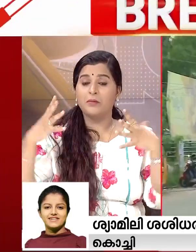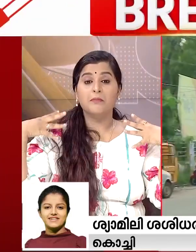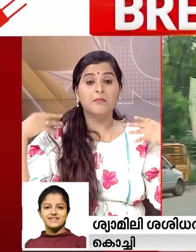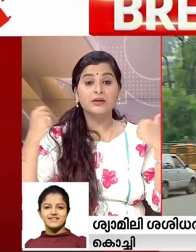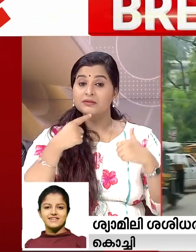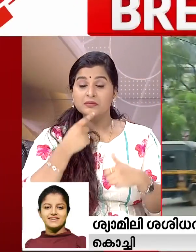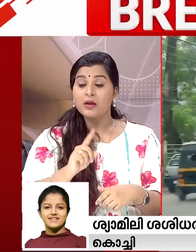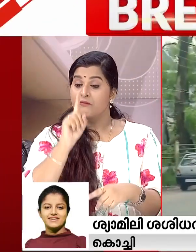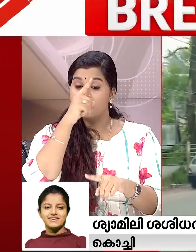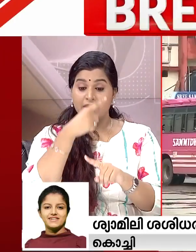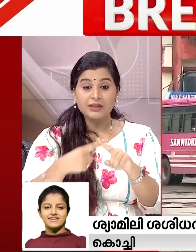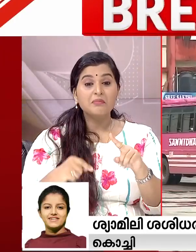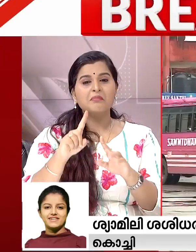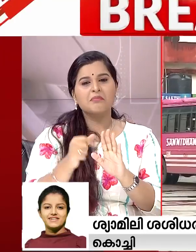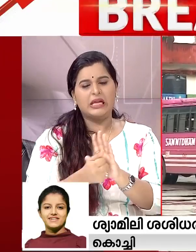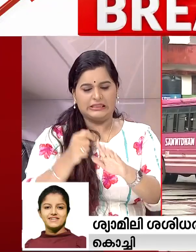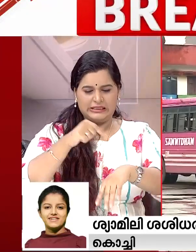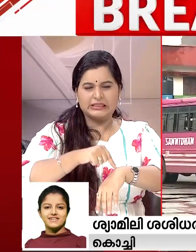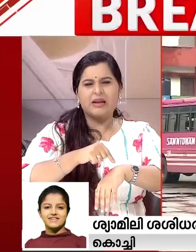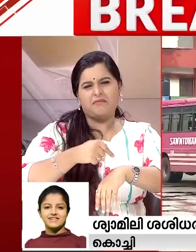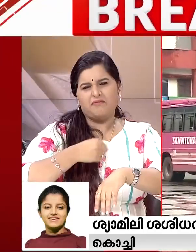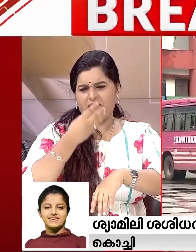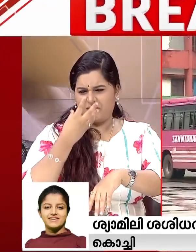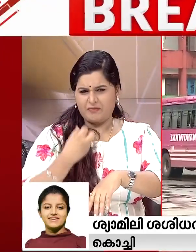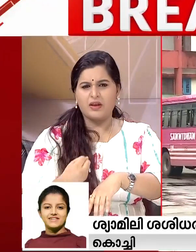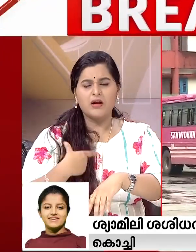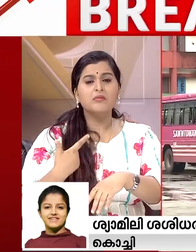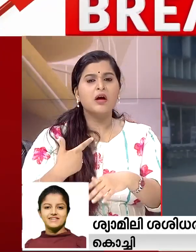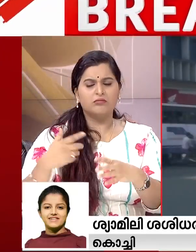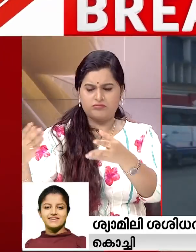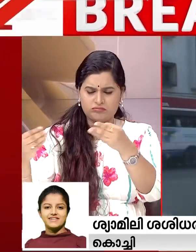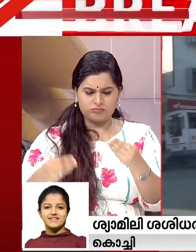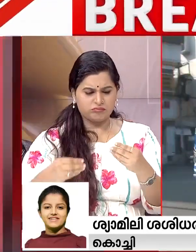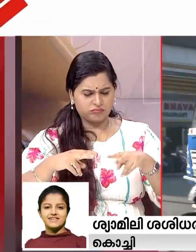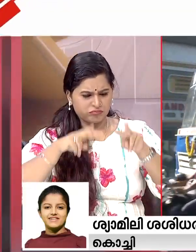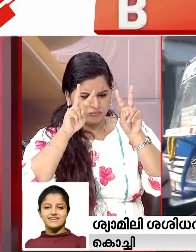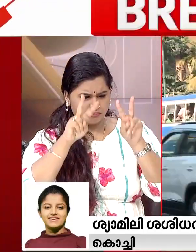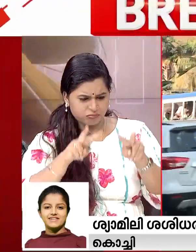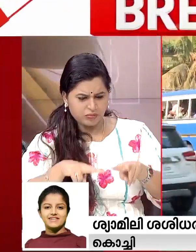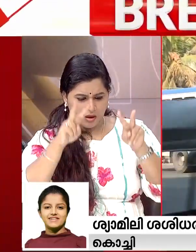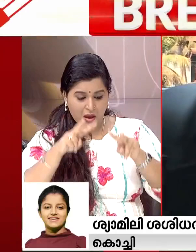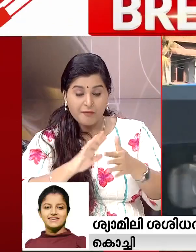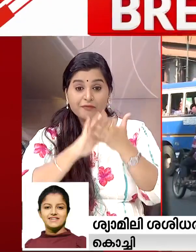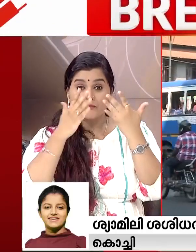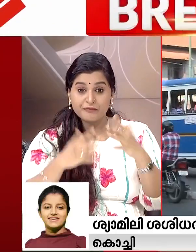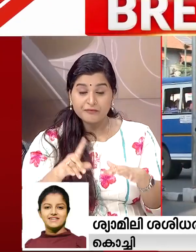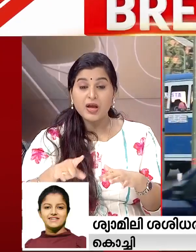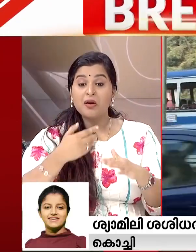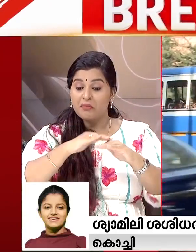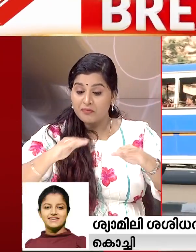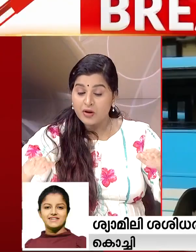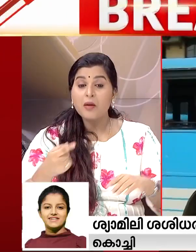അത് രവിരാമൻ കമ്മീഷൻ റിപ്പോർട്ട് പഠിച്ച ശേഷം മാത്രം വിദ്യാർത്ഥികളുടെ കൺസെഷൻ ഉയർത്തുന്ന കാര്യത്തിൽ ഒരു തീരുമാനം എടുക്കാമെന്നാണ് നിലവിൽ